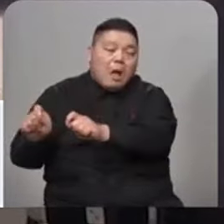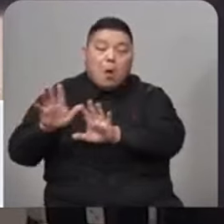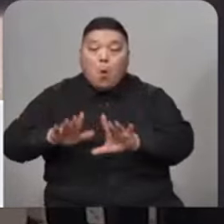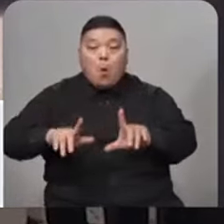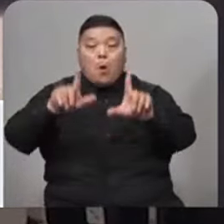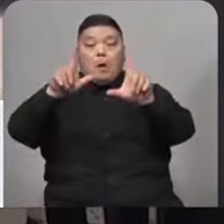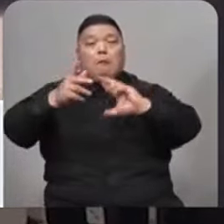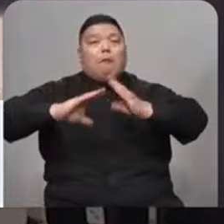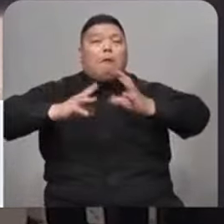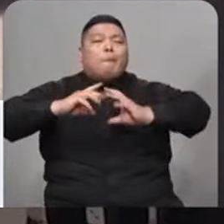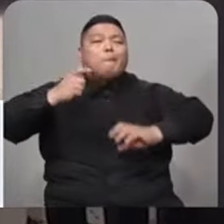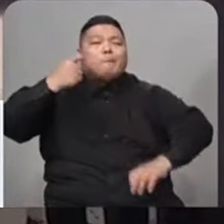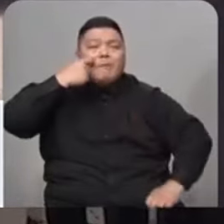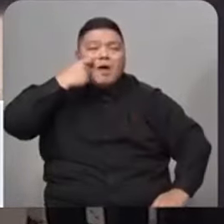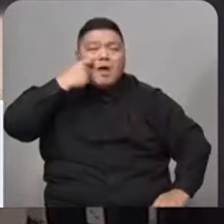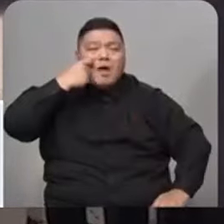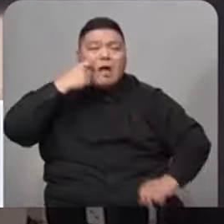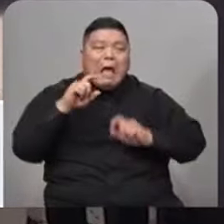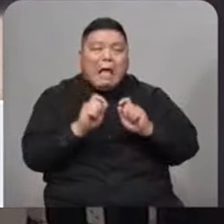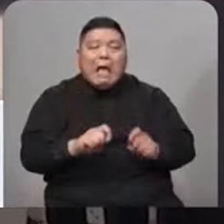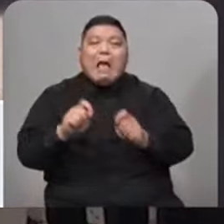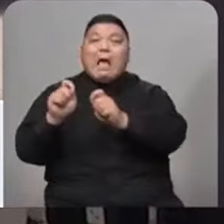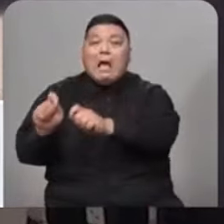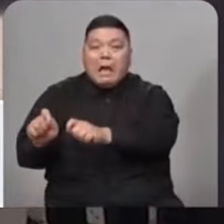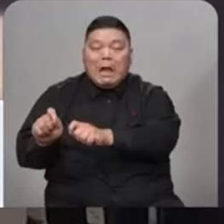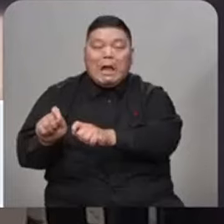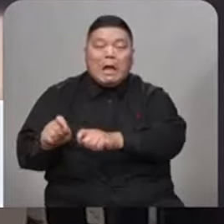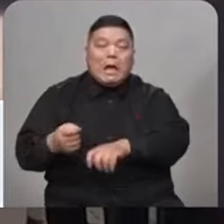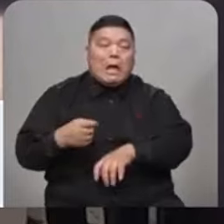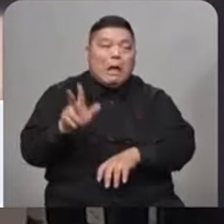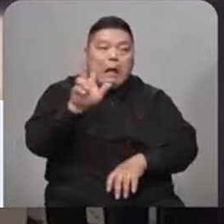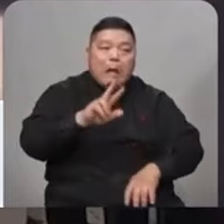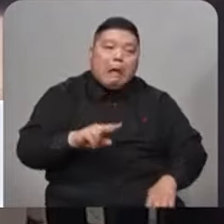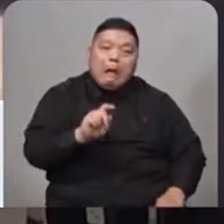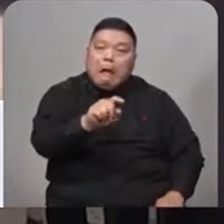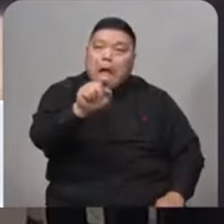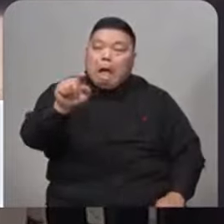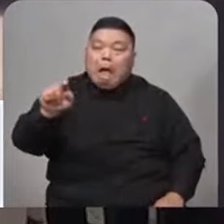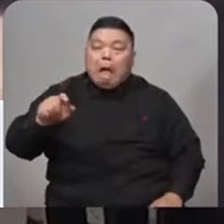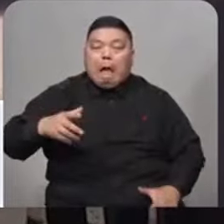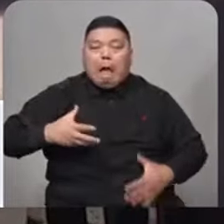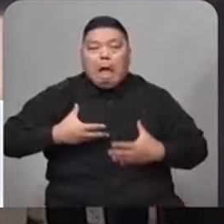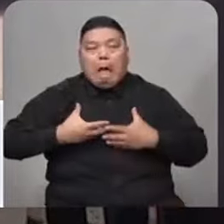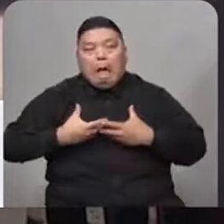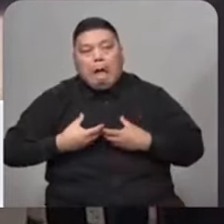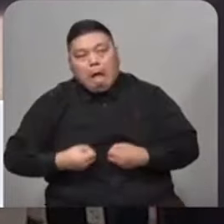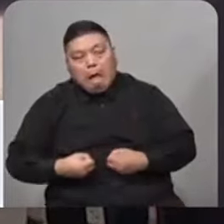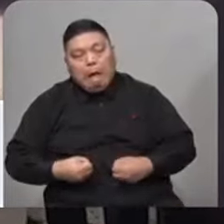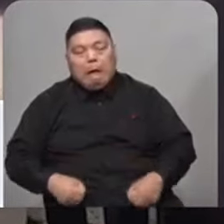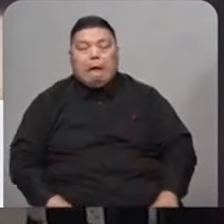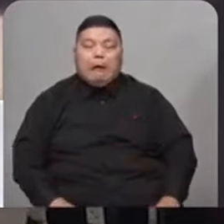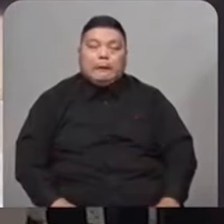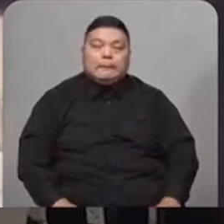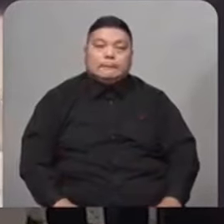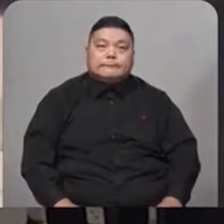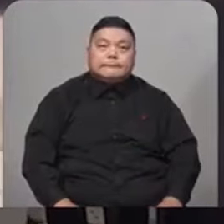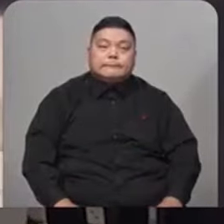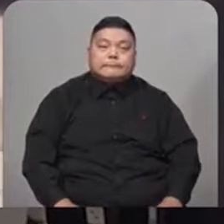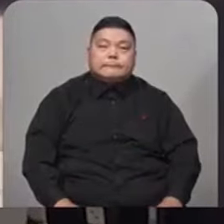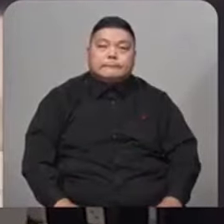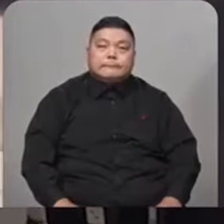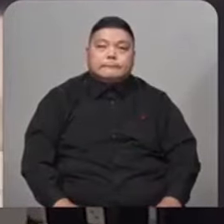논의도 제대로 하지 못하게 되는데요 강원도를 비롯한 전국의 지방자치 단체들이 애를 태우고 있습니다 엄기숙 기자의